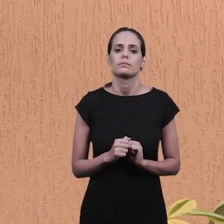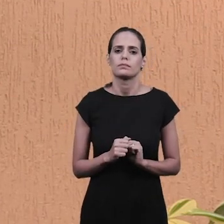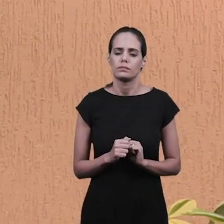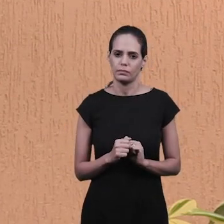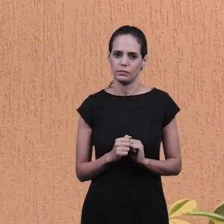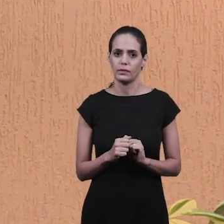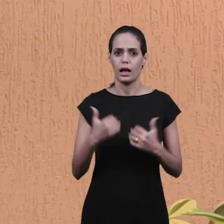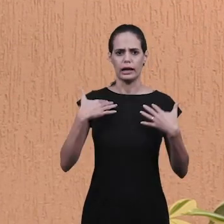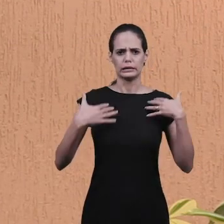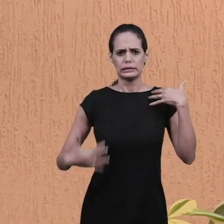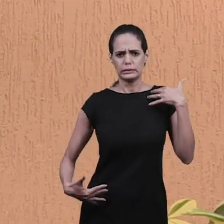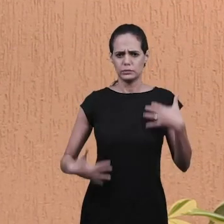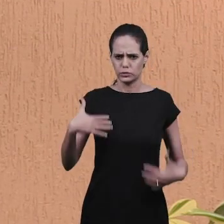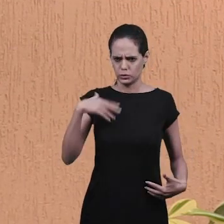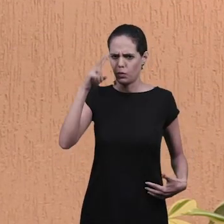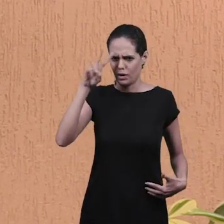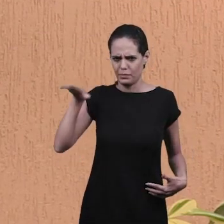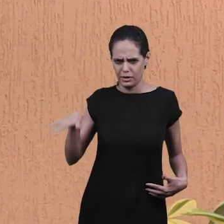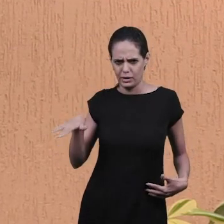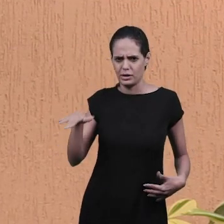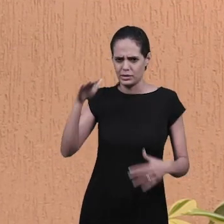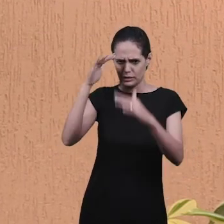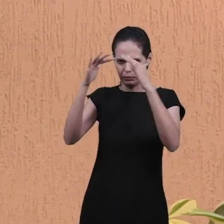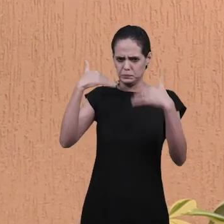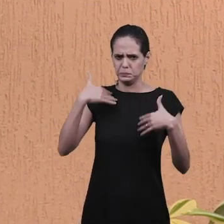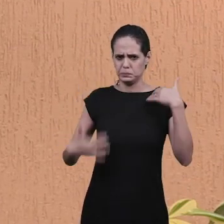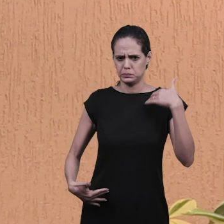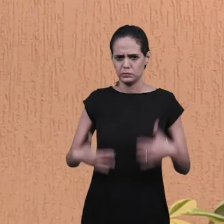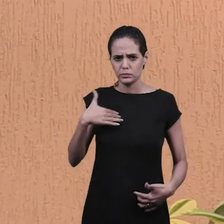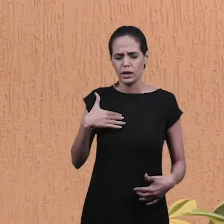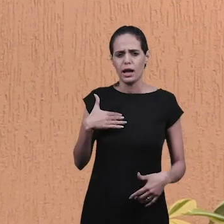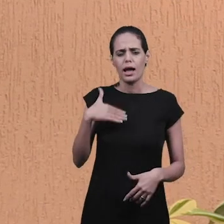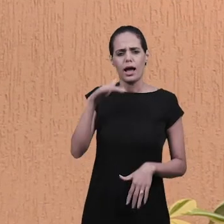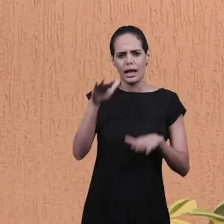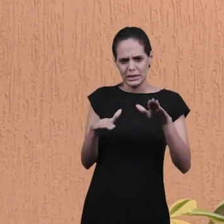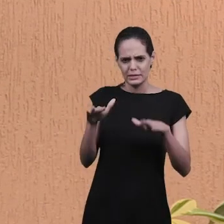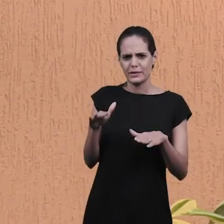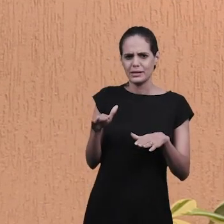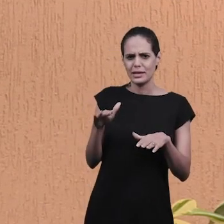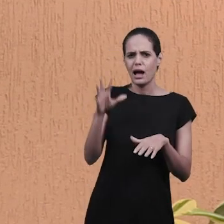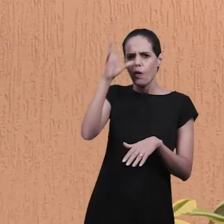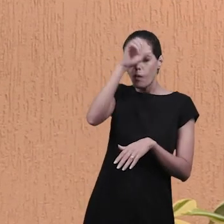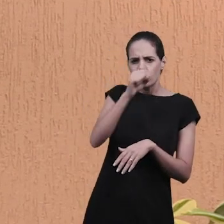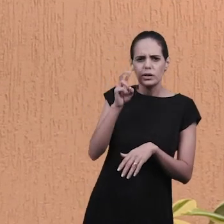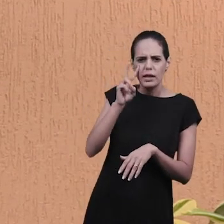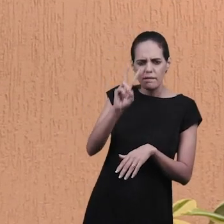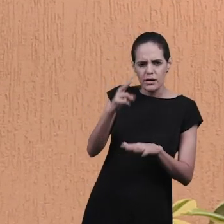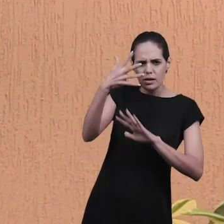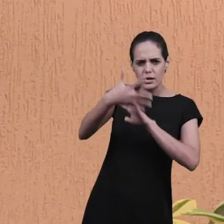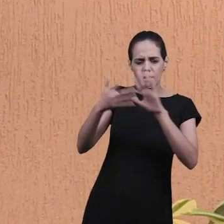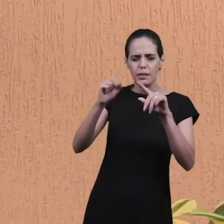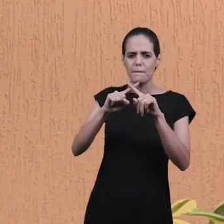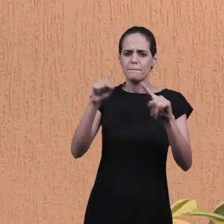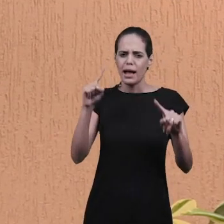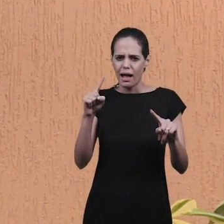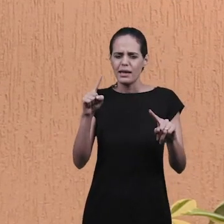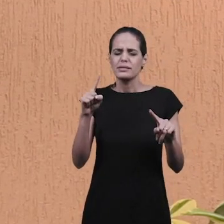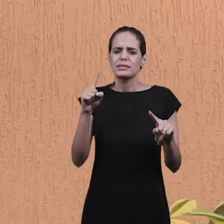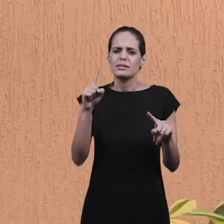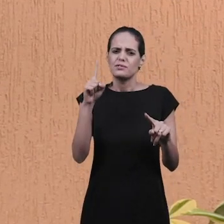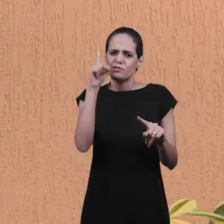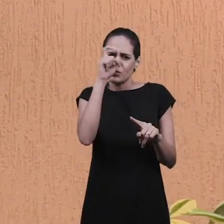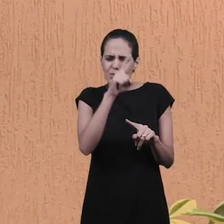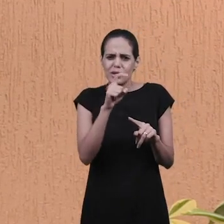avons un enfant avec un problème au moteur. Donc, des fois, elle va comprendre les